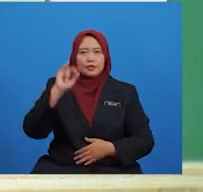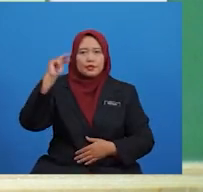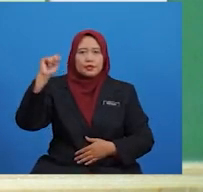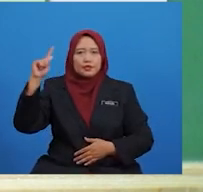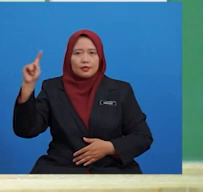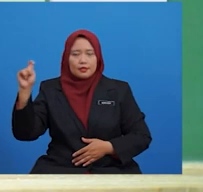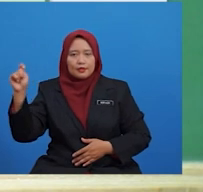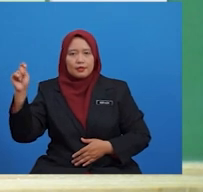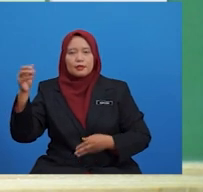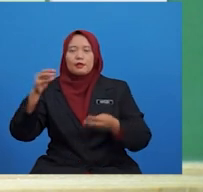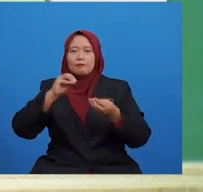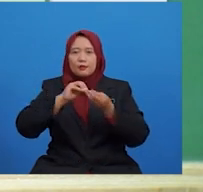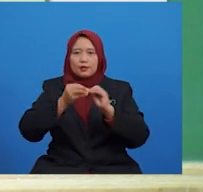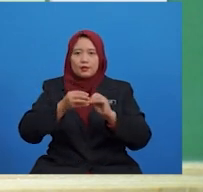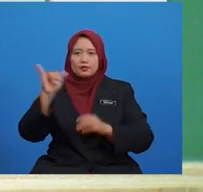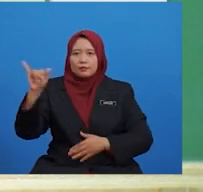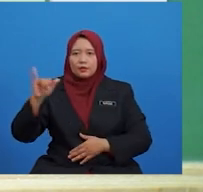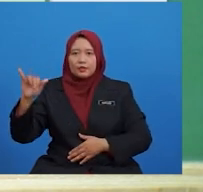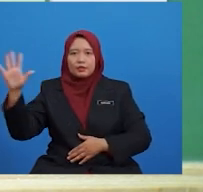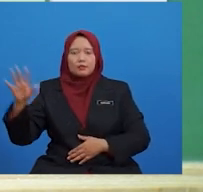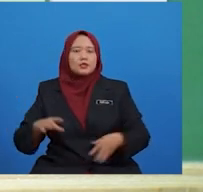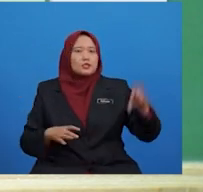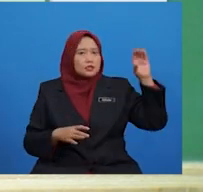harga sama dengan